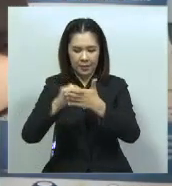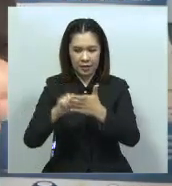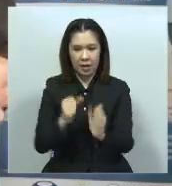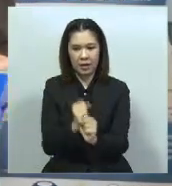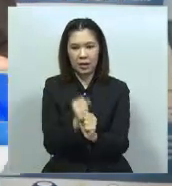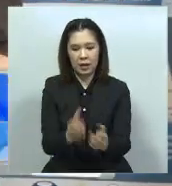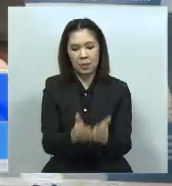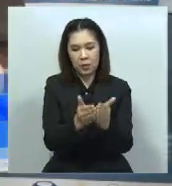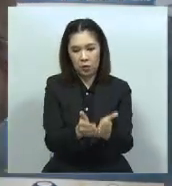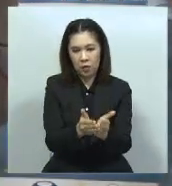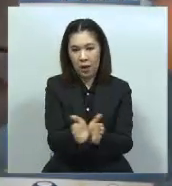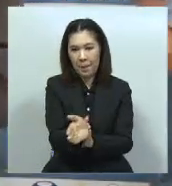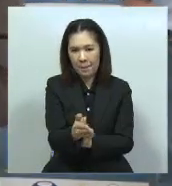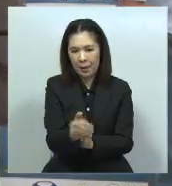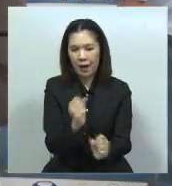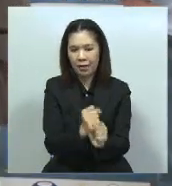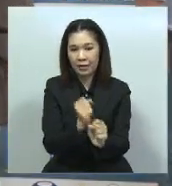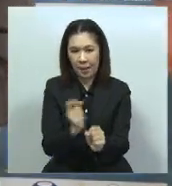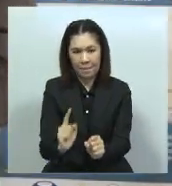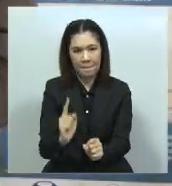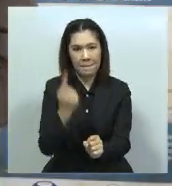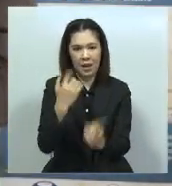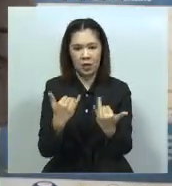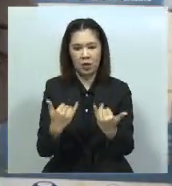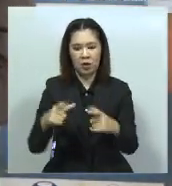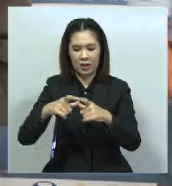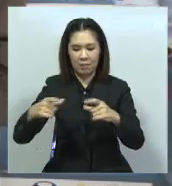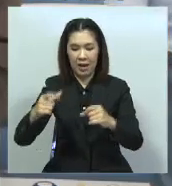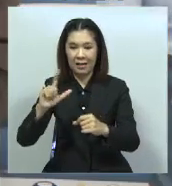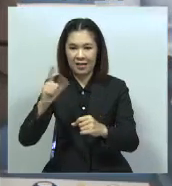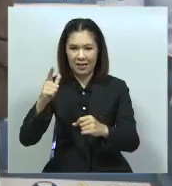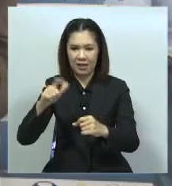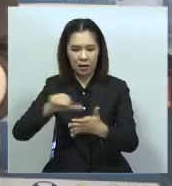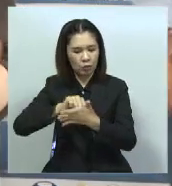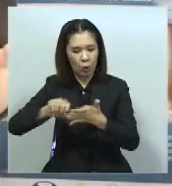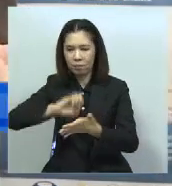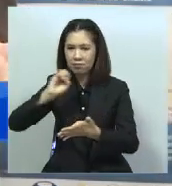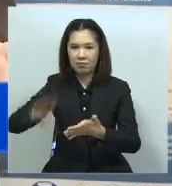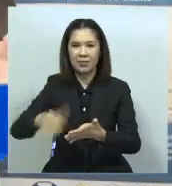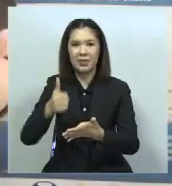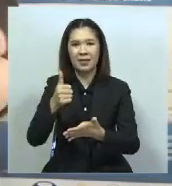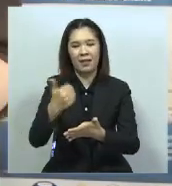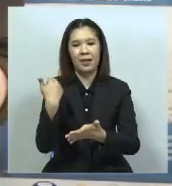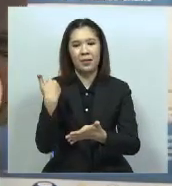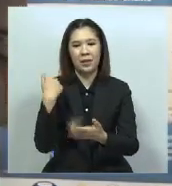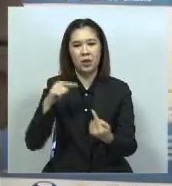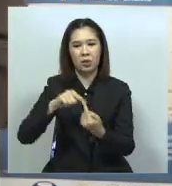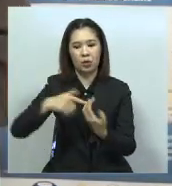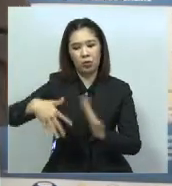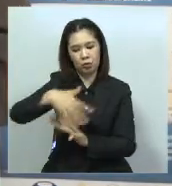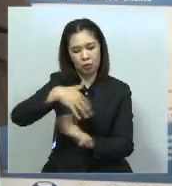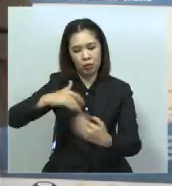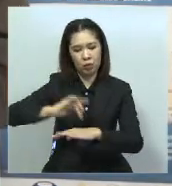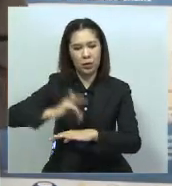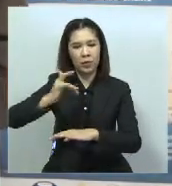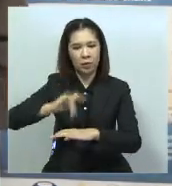หม่ทั้งระบบจนทำให้วันนี้นะครับเราสามารถปลดใบเหลือง IUU ลงได้แล้วนะครับและที่พ่วงมาด้วยก็คือทรัพยากรธรรมชาติที่อุ